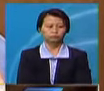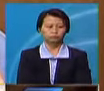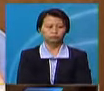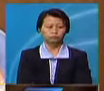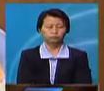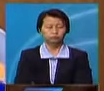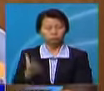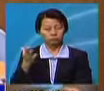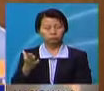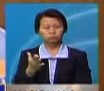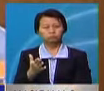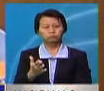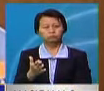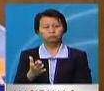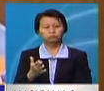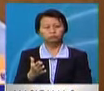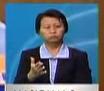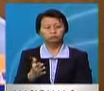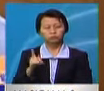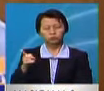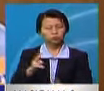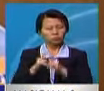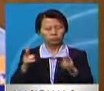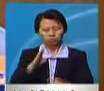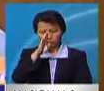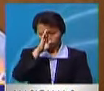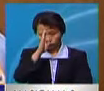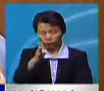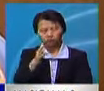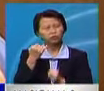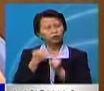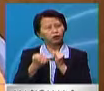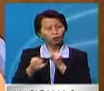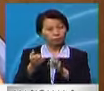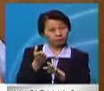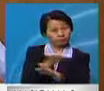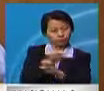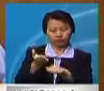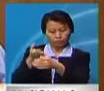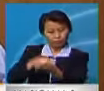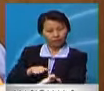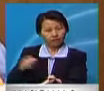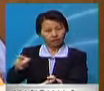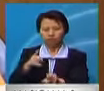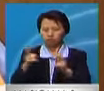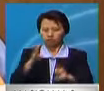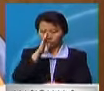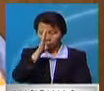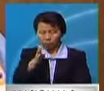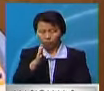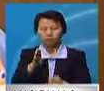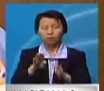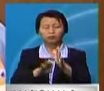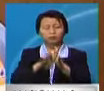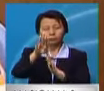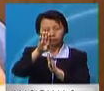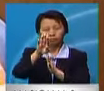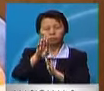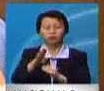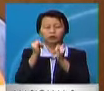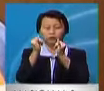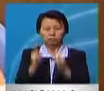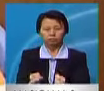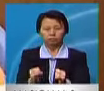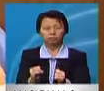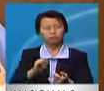menjadi fokus di saat akhir ini adalah tentang pembangunan insan, iaitu dari